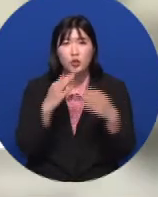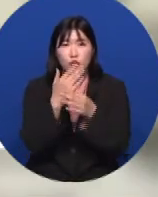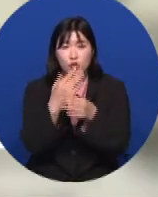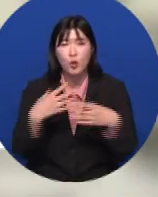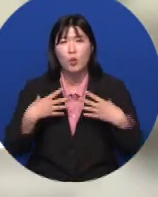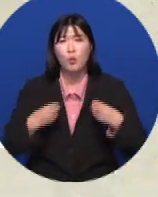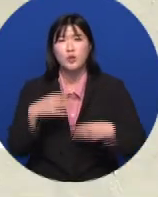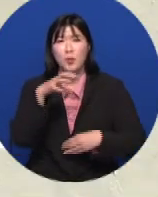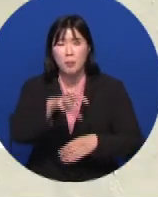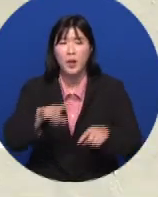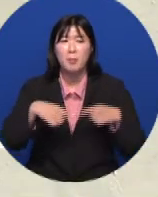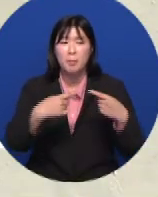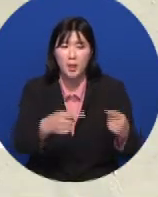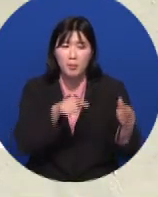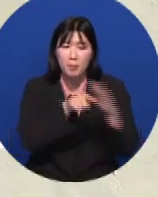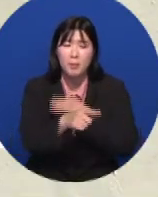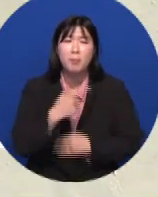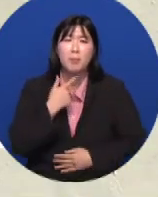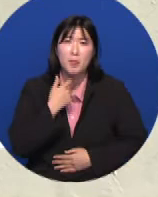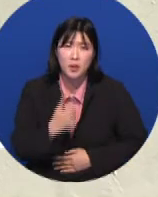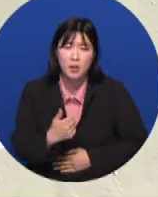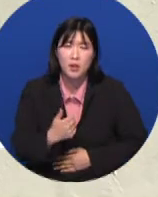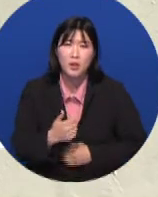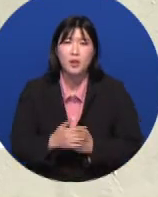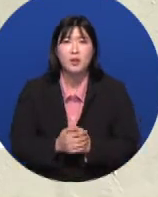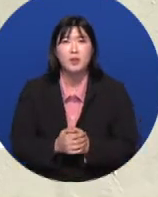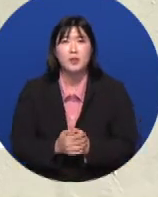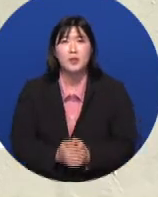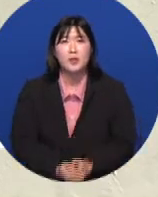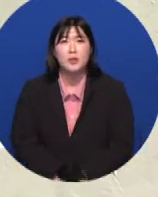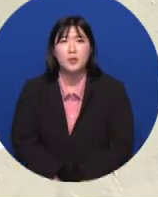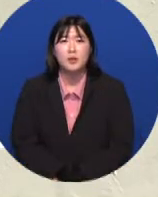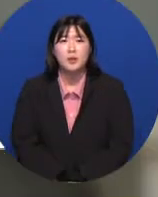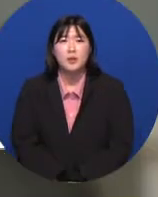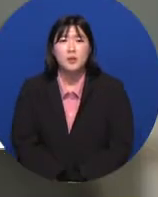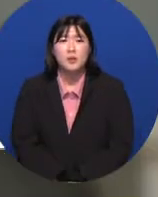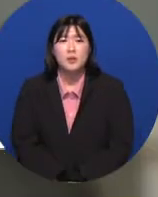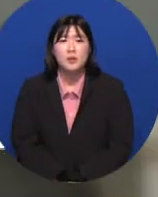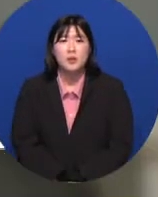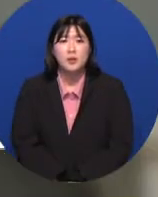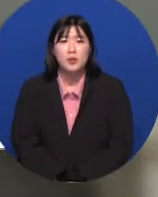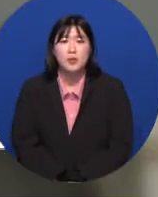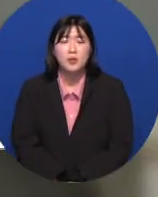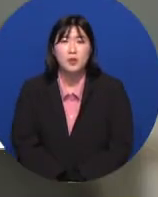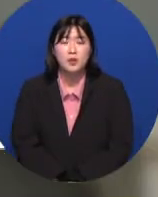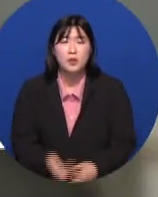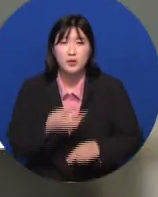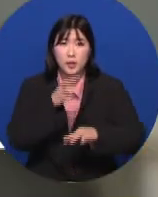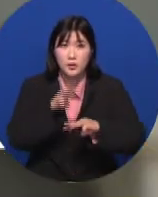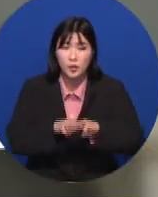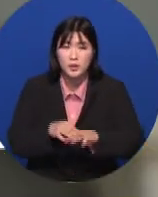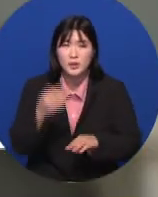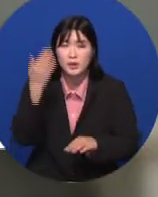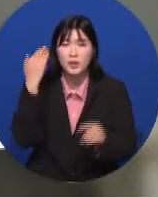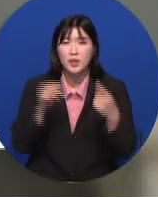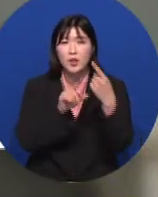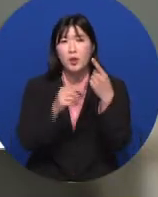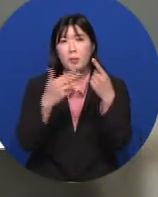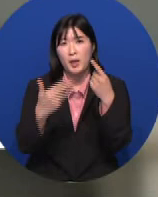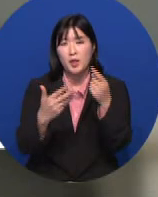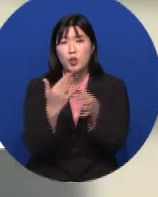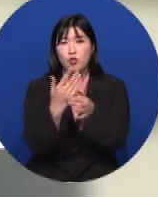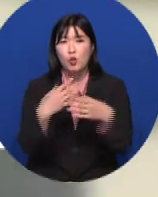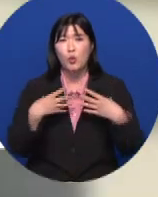온천장 을 중심으로 확진 된 것으로 확인돼 광역 에 비상이 걸렸습니다 대전시는 지난 팔에 유성애 1